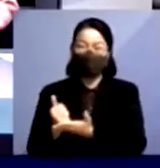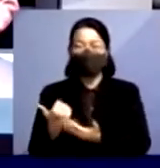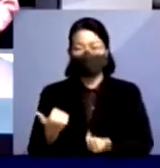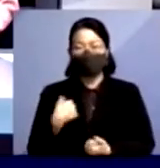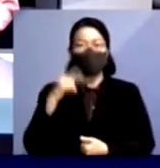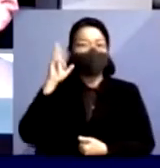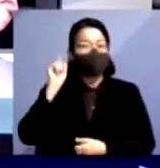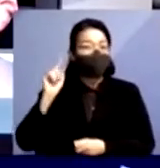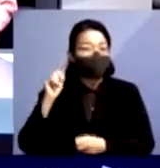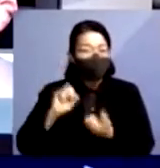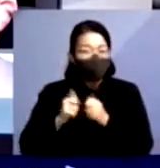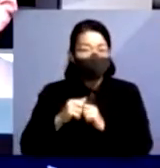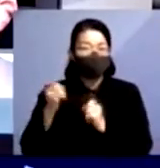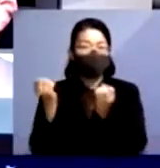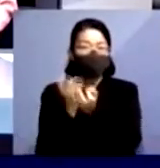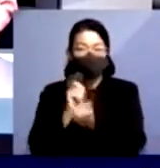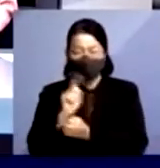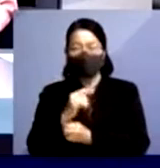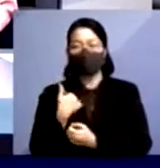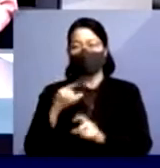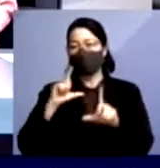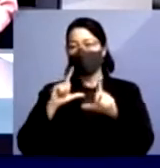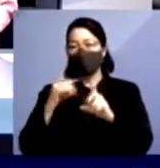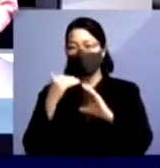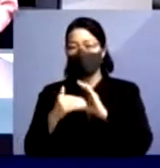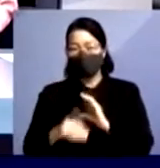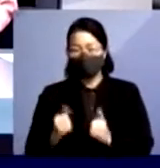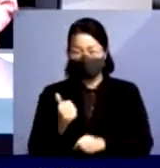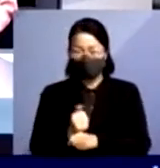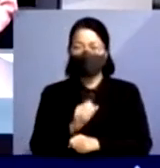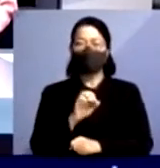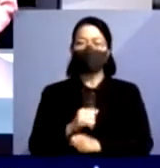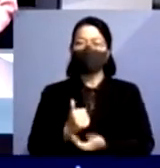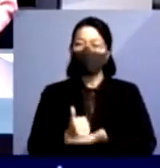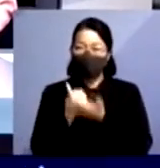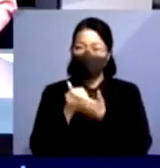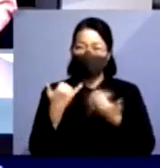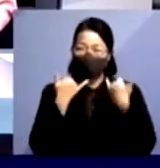ว่าเวลาการประชุมของส่วนราชการต่างๆเนี่ยก็ต้องมีการเขาเรียกว่าปรับเปลี่ยนเป็นวิถีใหม่แบบนี ้ค่ะ